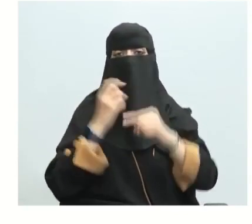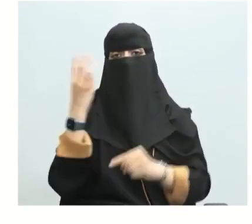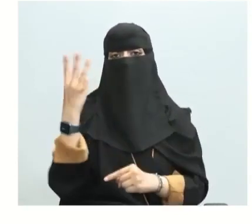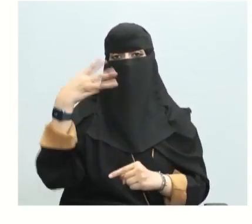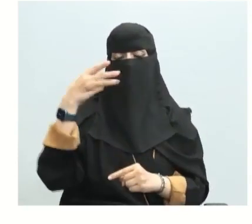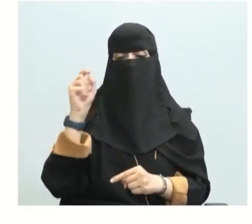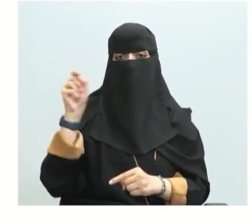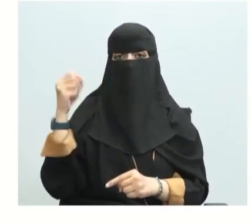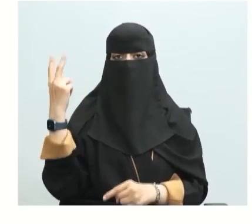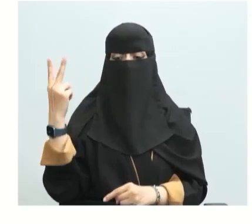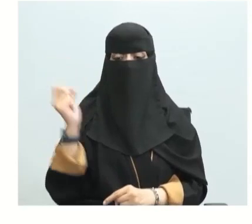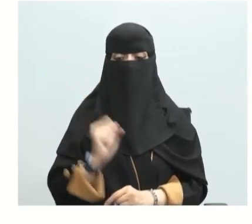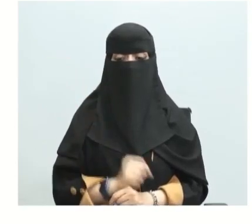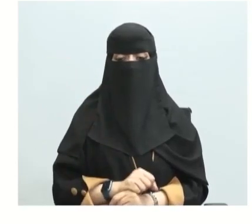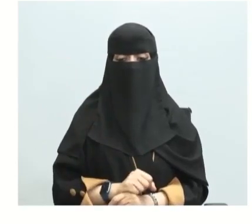.2